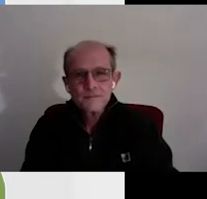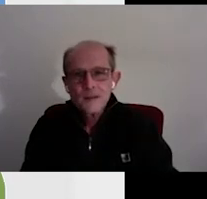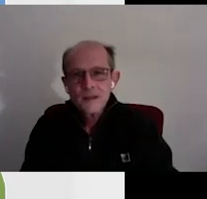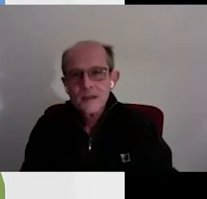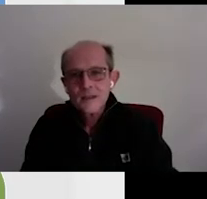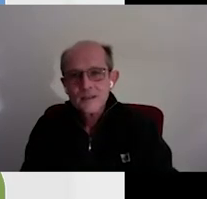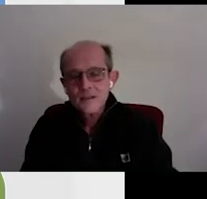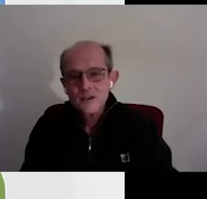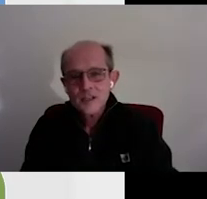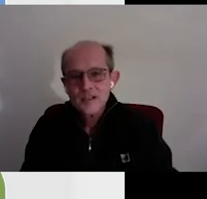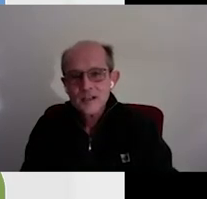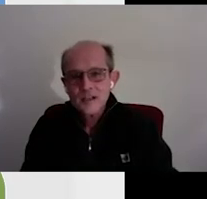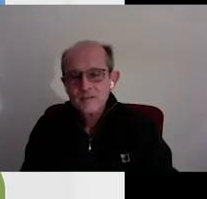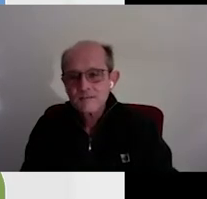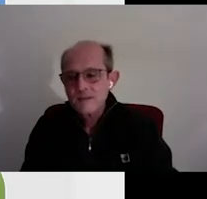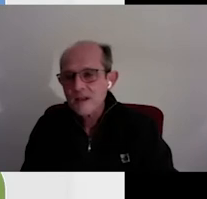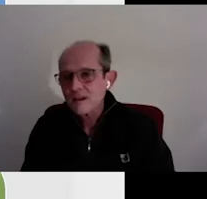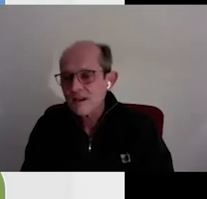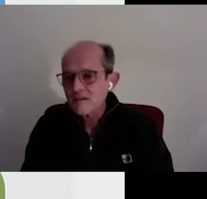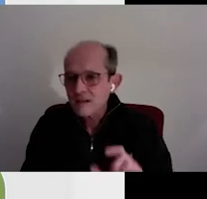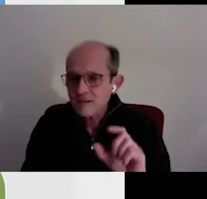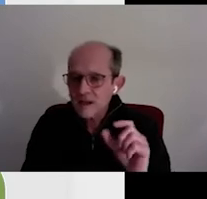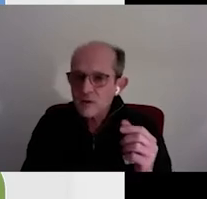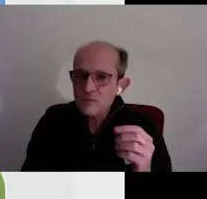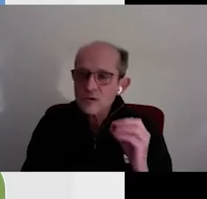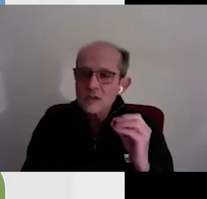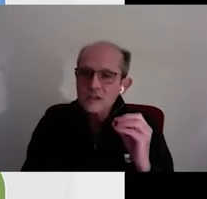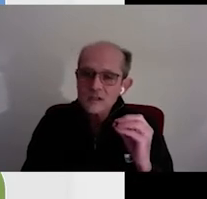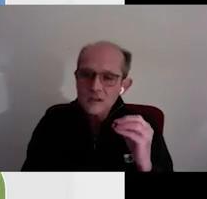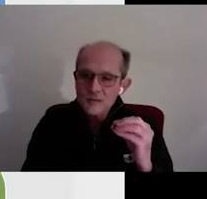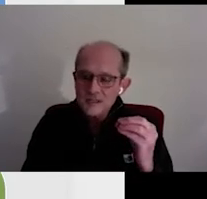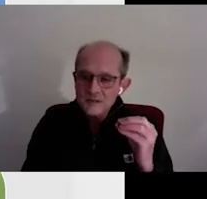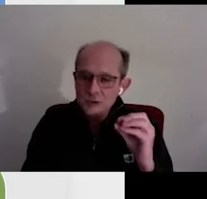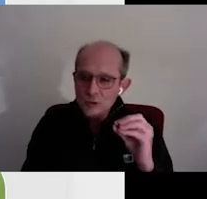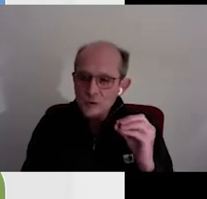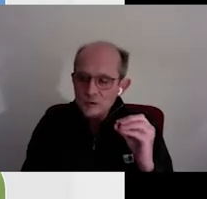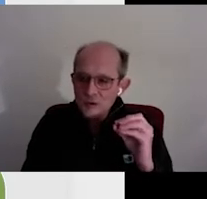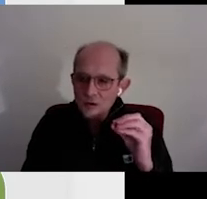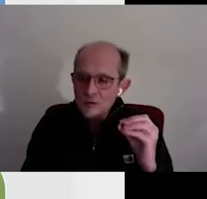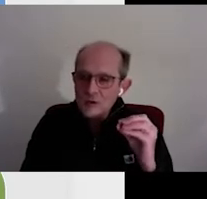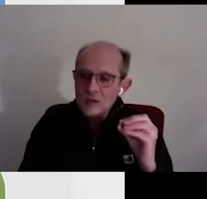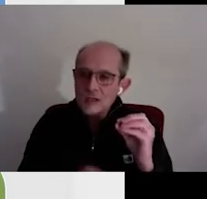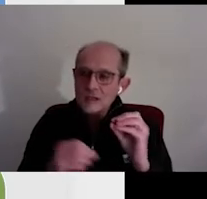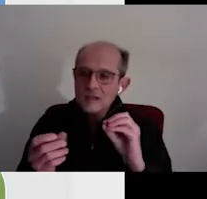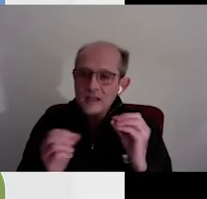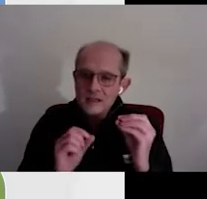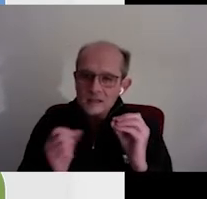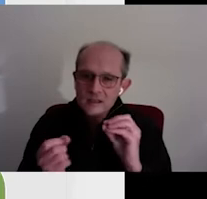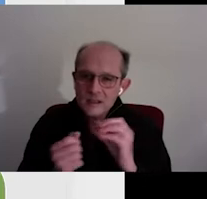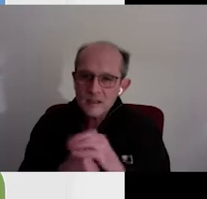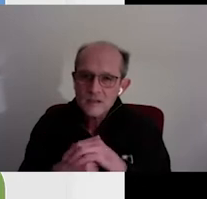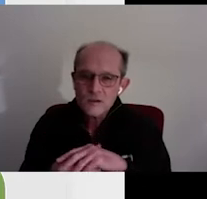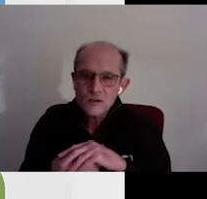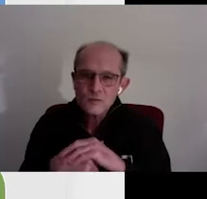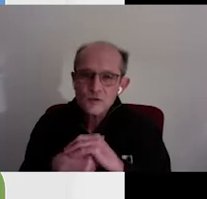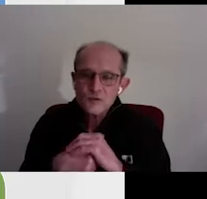et cette recherche a vraiment pour objectif de comprendre comment quelqu'un